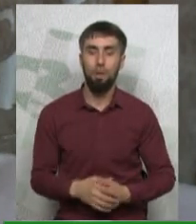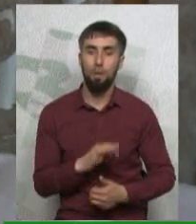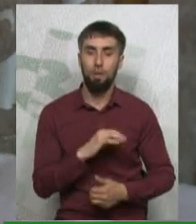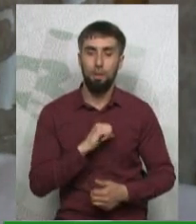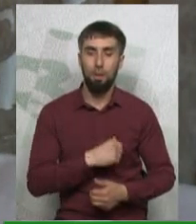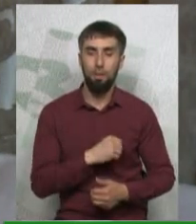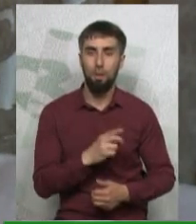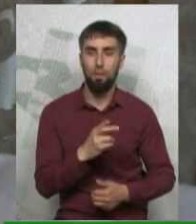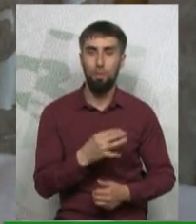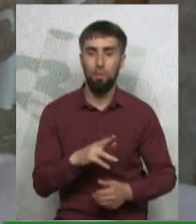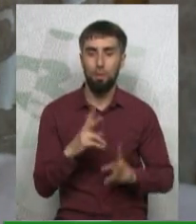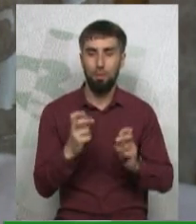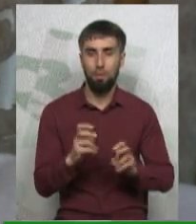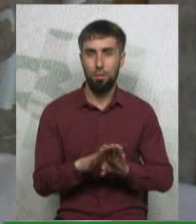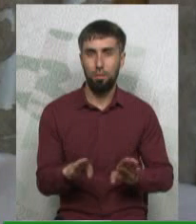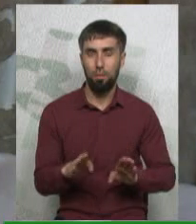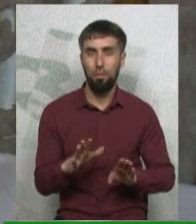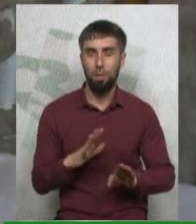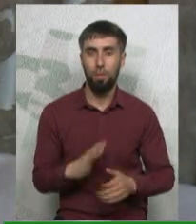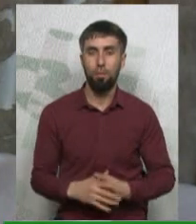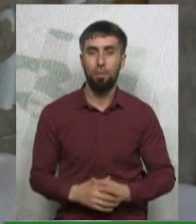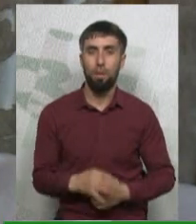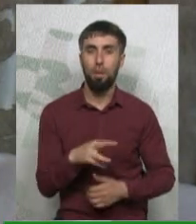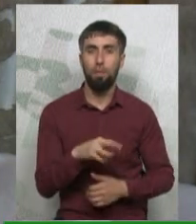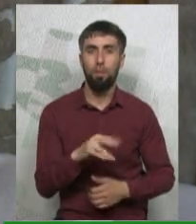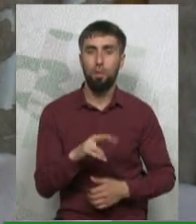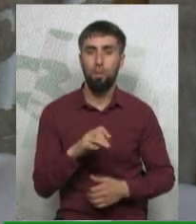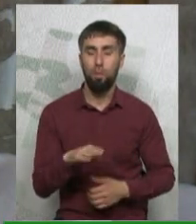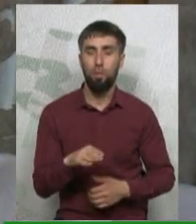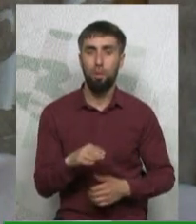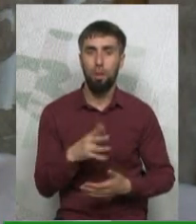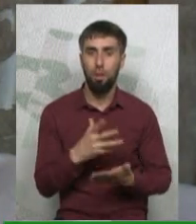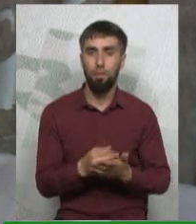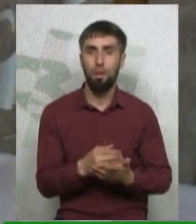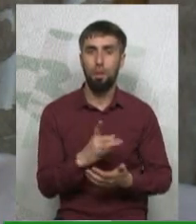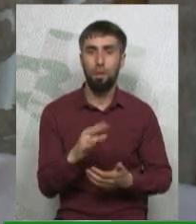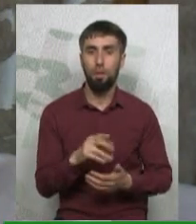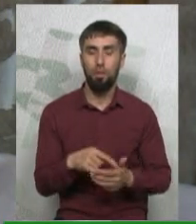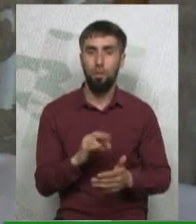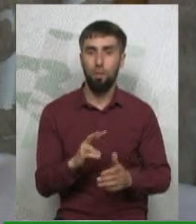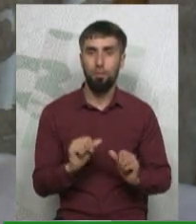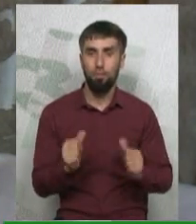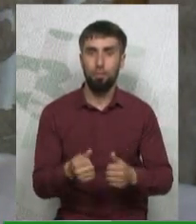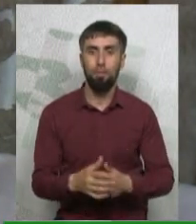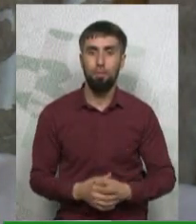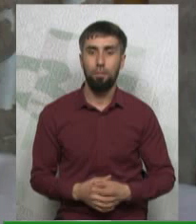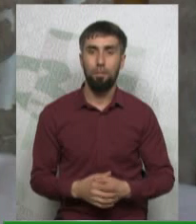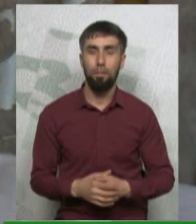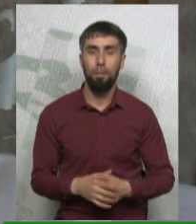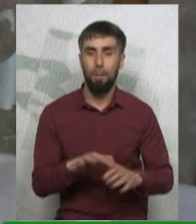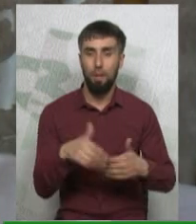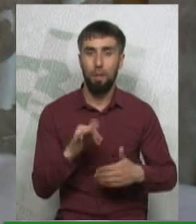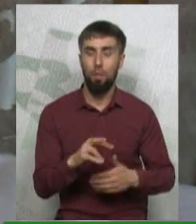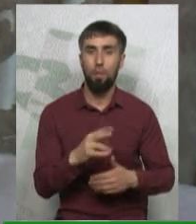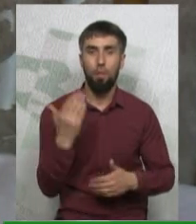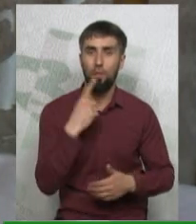разведка боя в Фиере. Миномет, снаряжется, захватить, да. Цухал